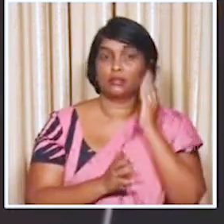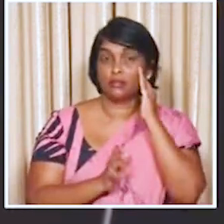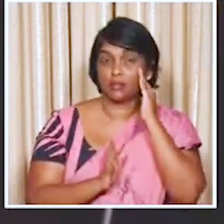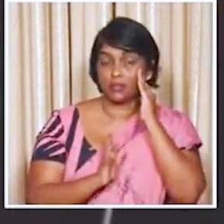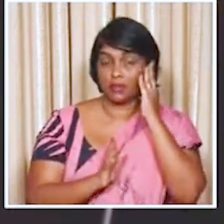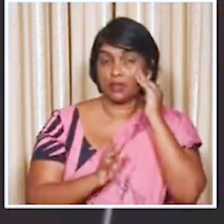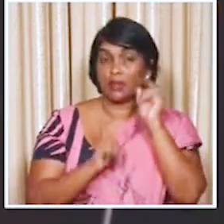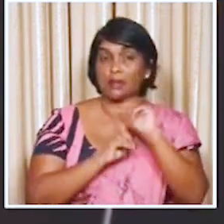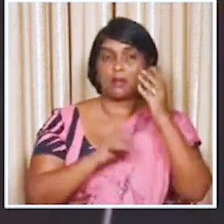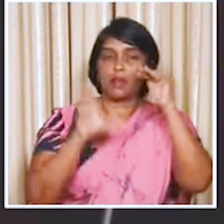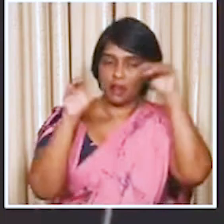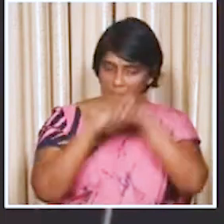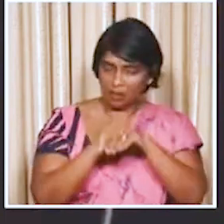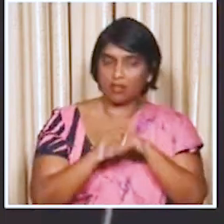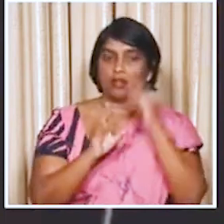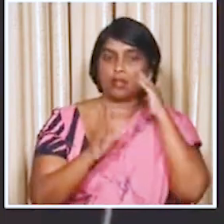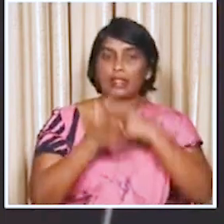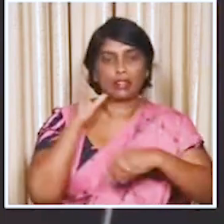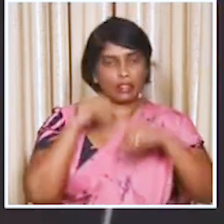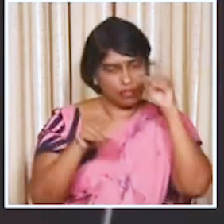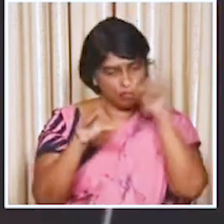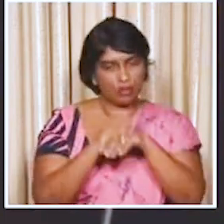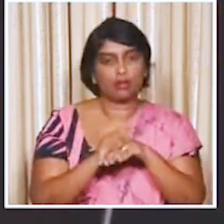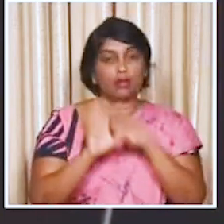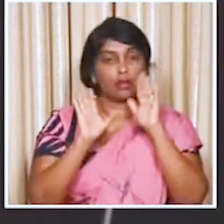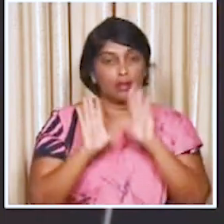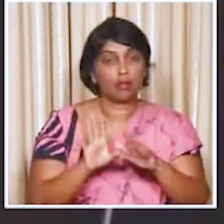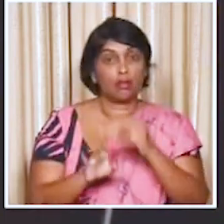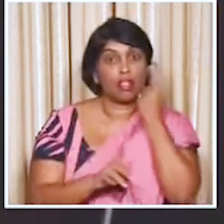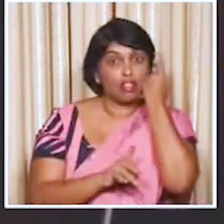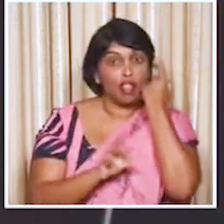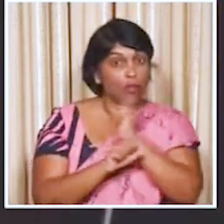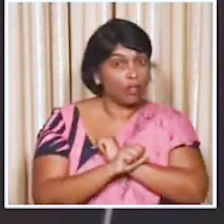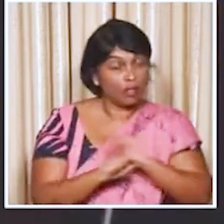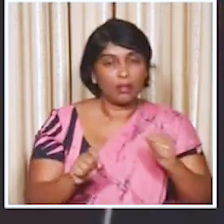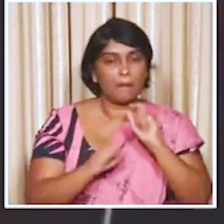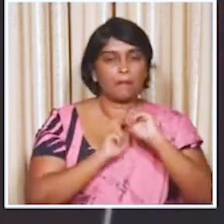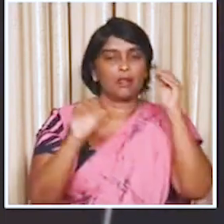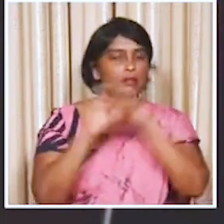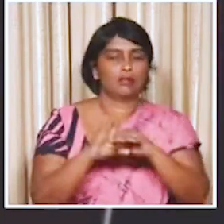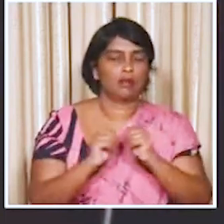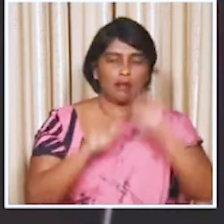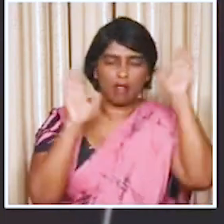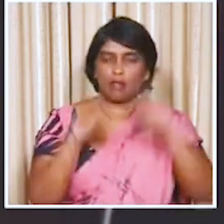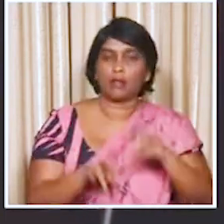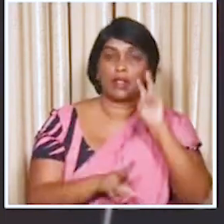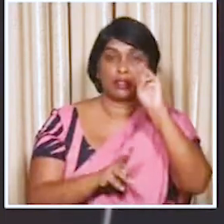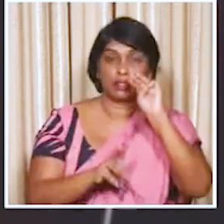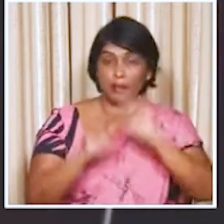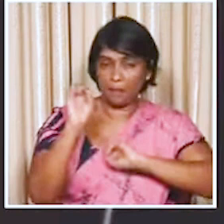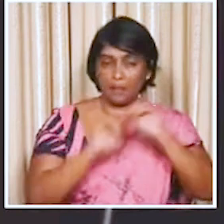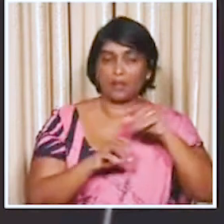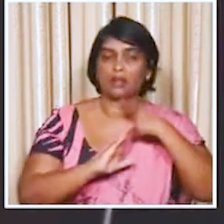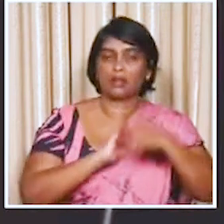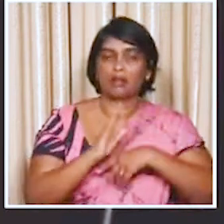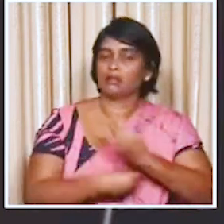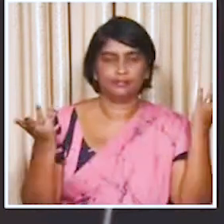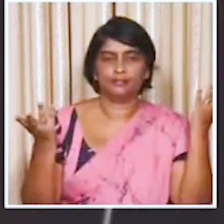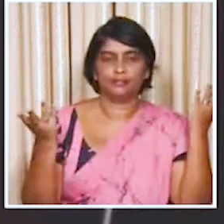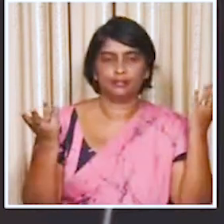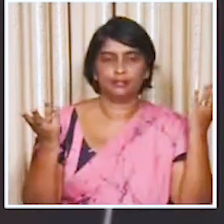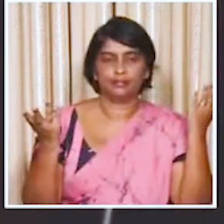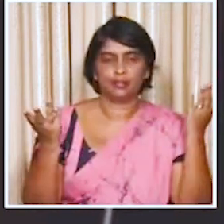kaanthawa parliamentu wenna ona kaanthawa deshapalane karanna ona habai vinyanayak nathi kaanthawa me parliamentuwata genawoth 130 ka me ratata